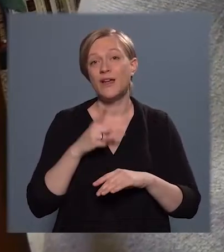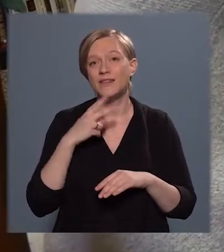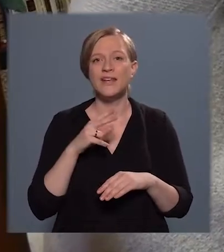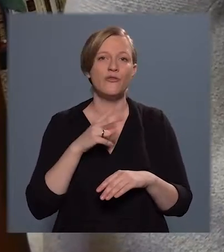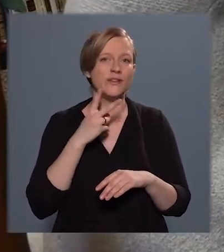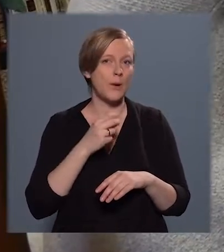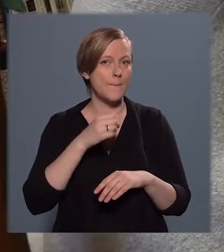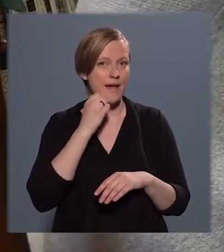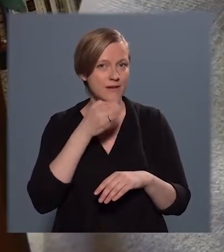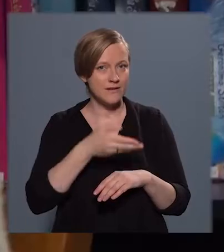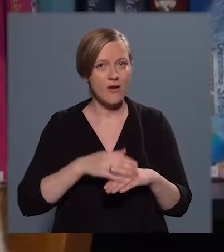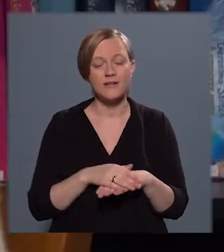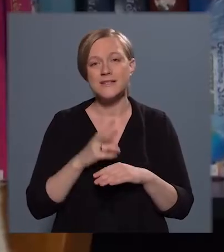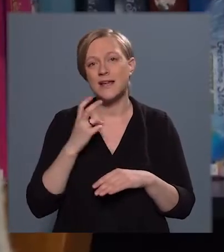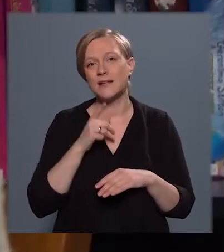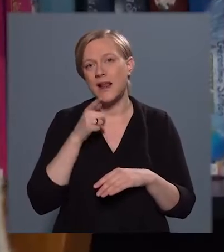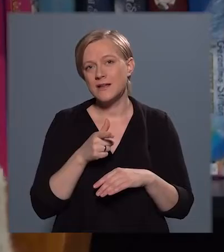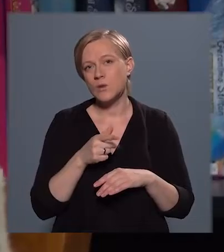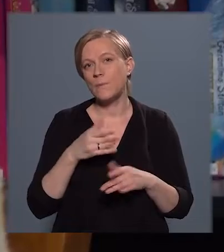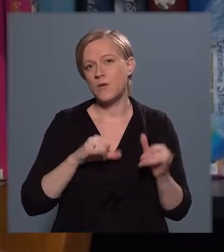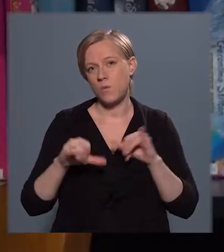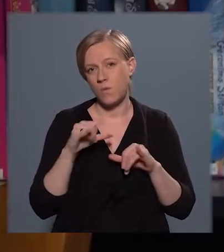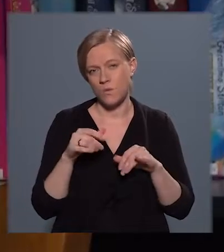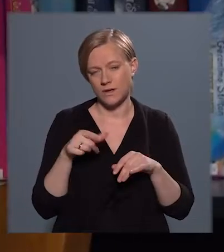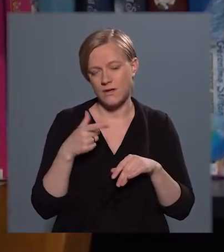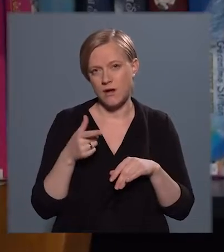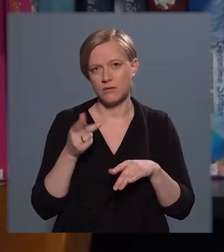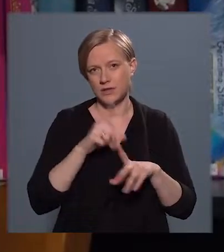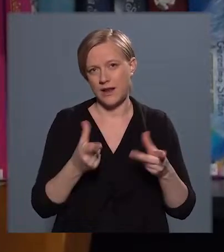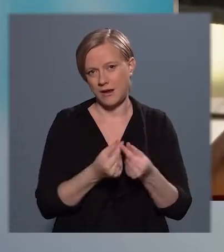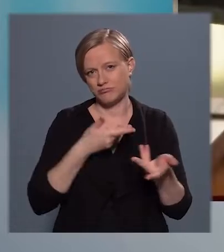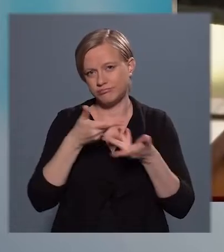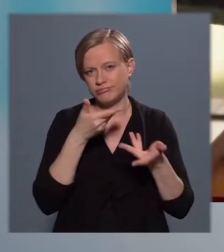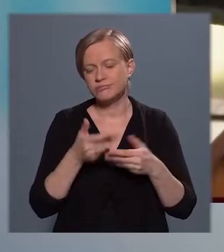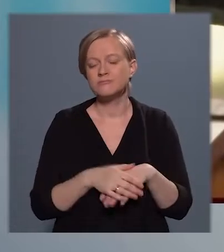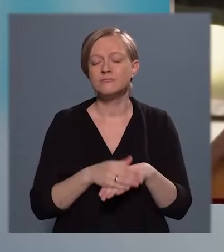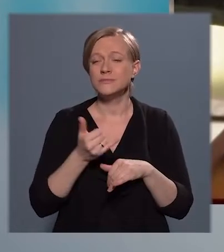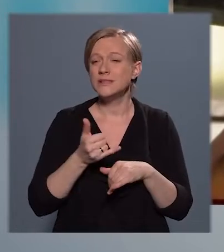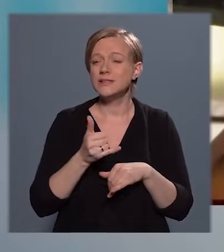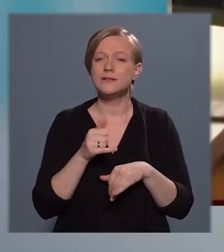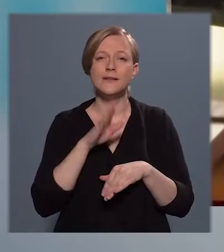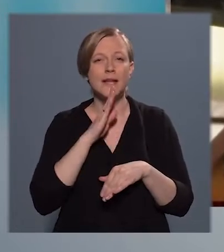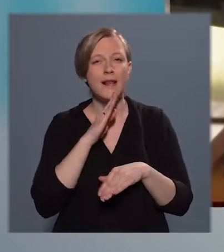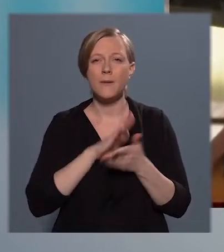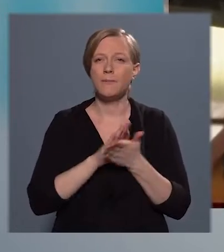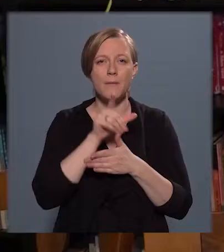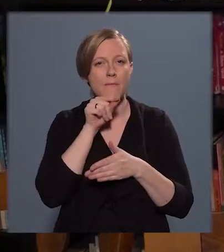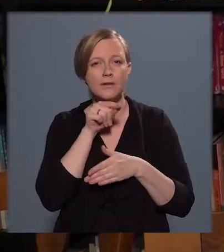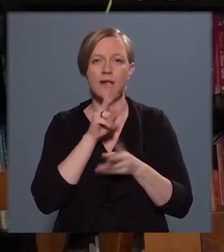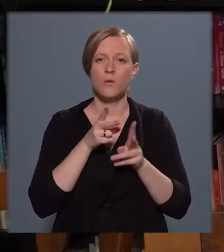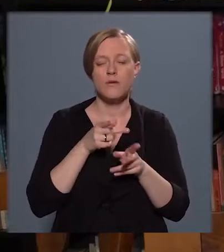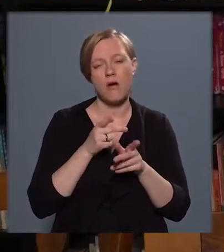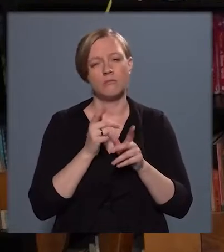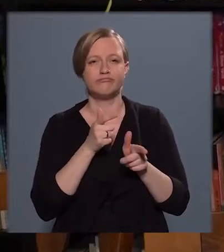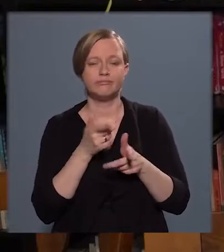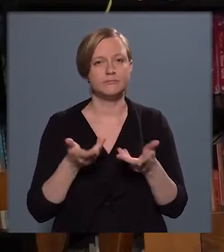a Szent László Általános Iskola biológia tanárával beszélgettünk a nálunk telelő madarakról és etetésük módjáról. Elég